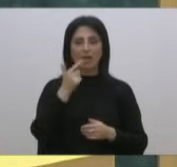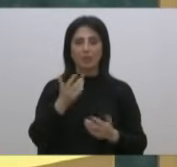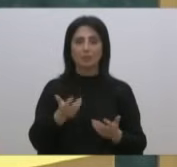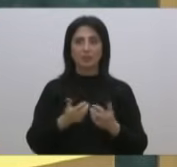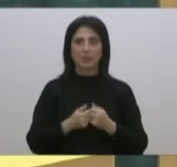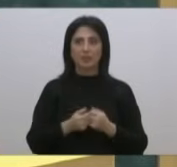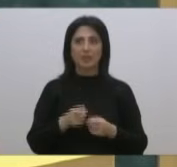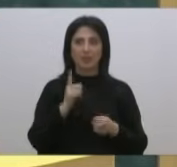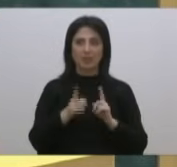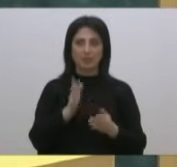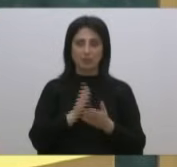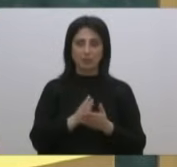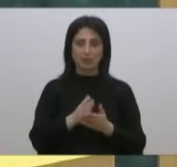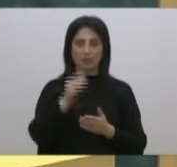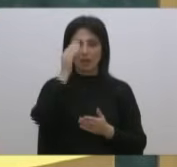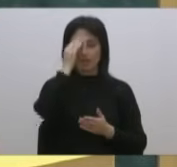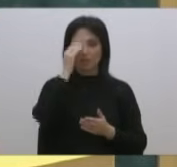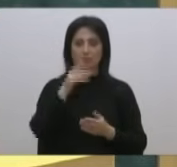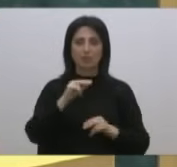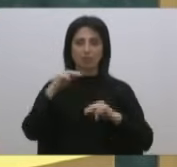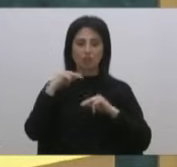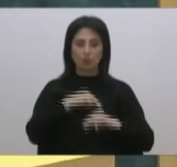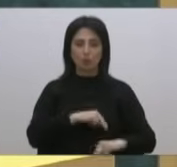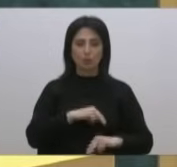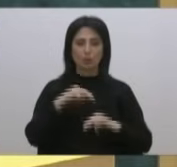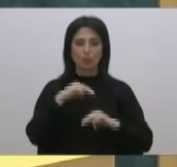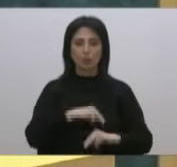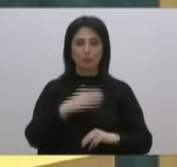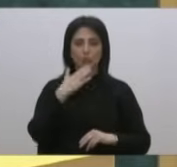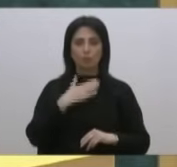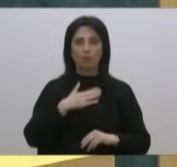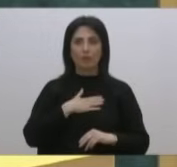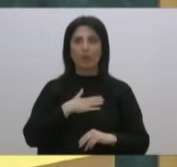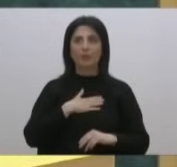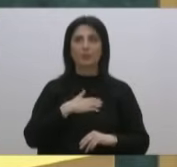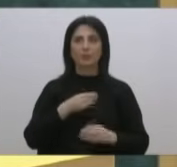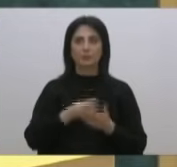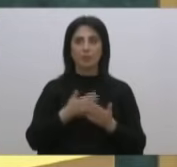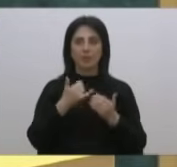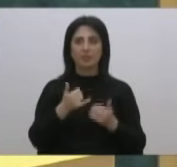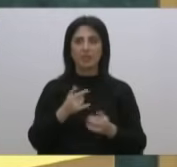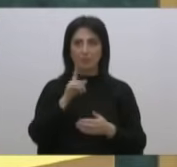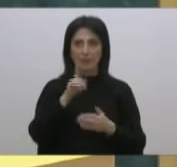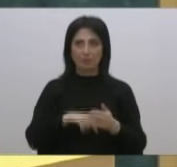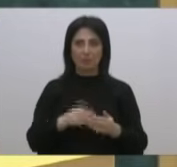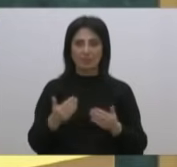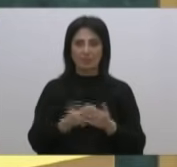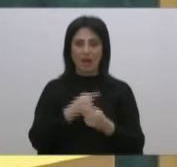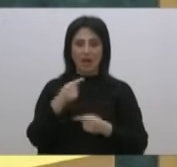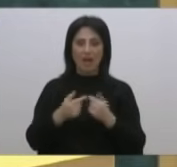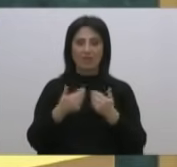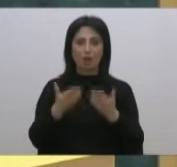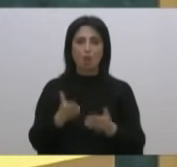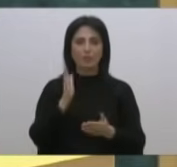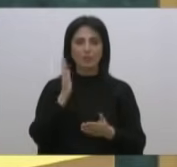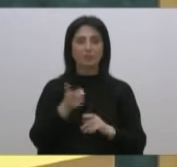განათლების მიღებას. Ნამდვილად აქვს აზრი შრომას და შრომის მოყვარეობა ფასდება. Მერწმუნეთ, ახალი